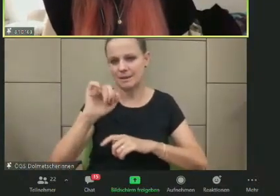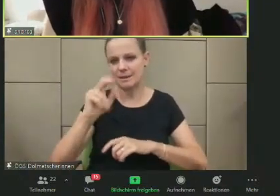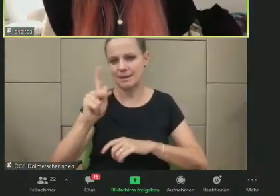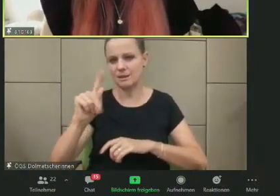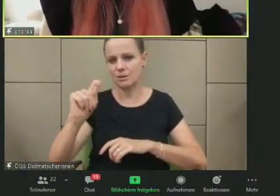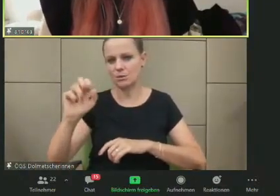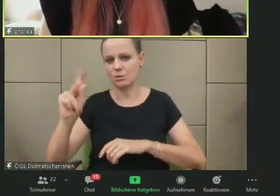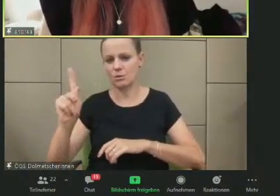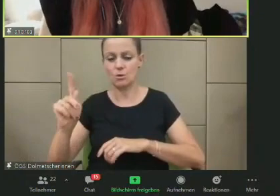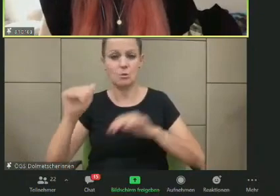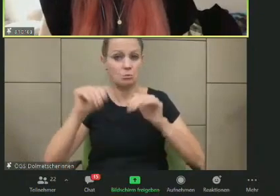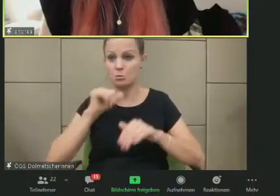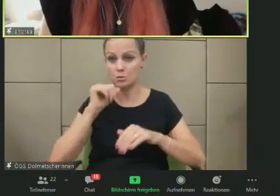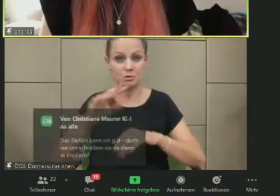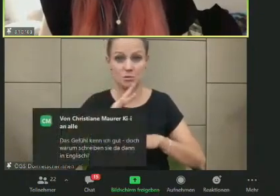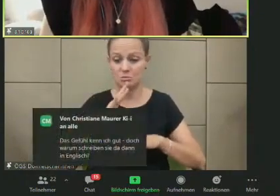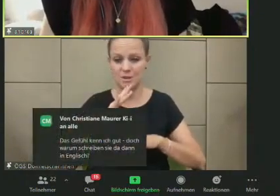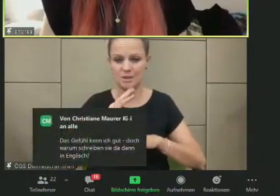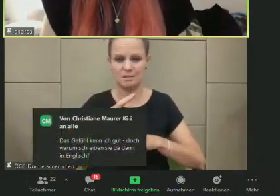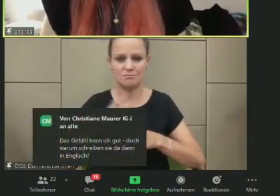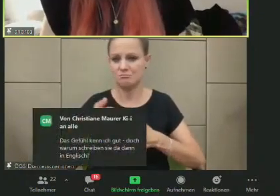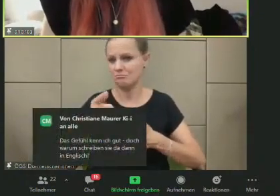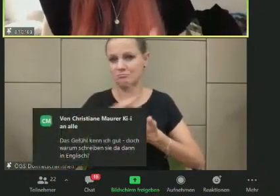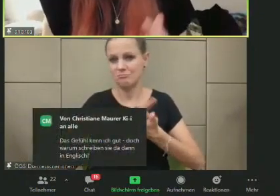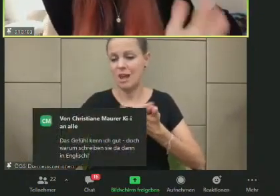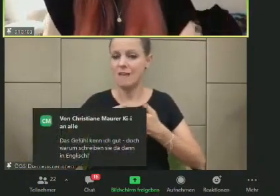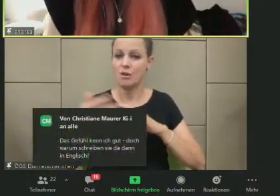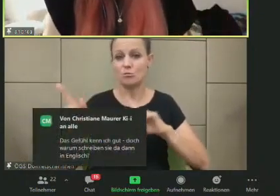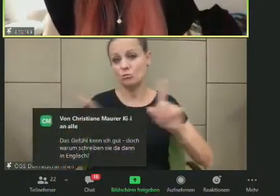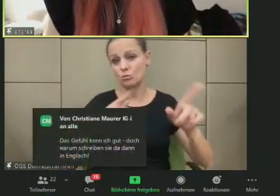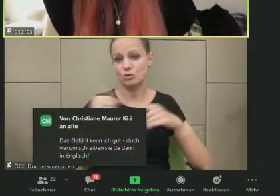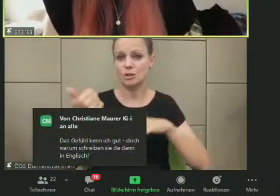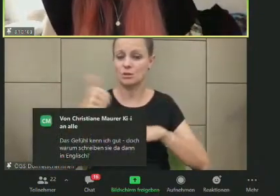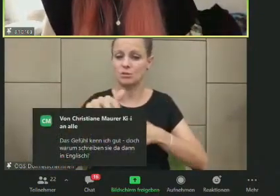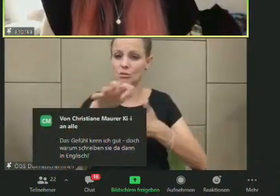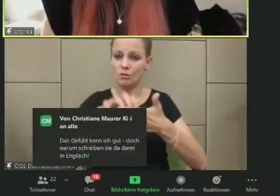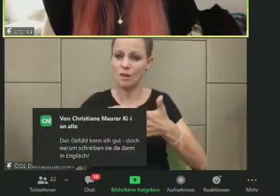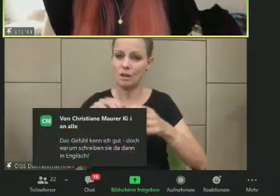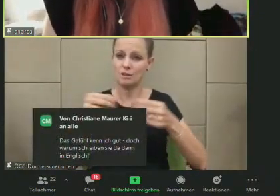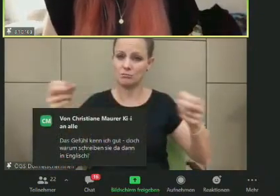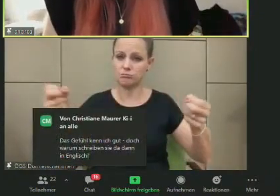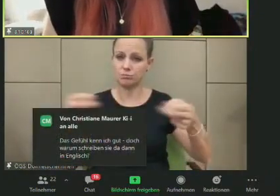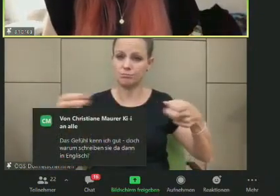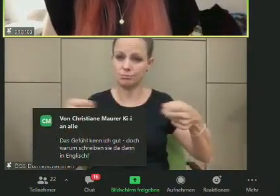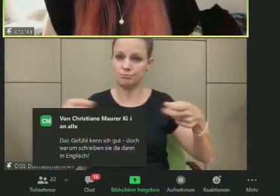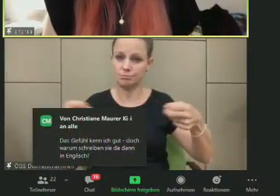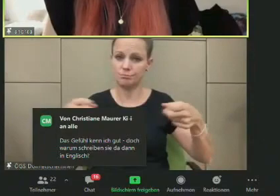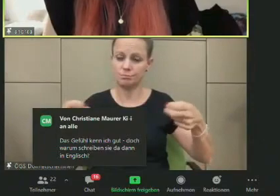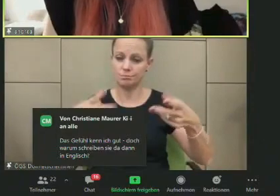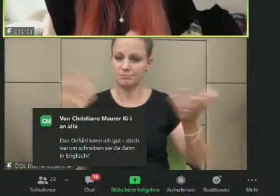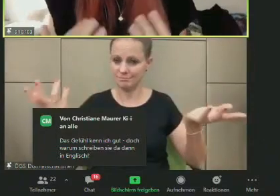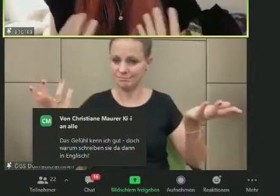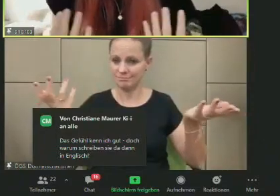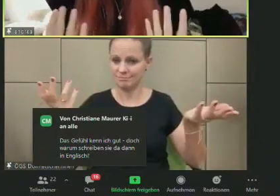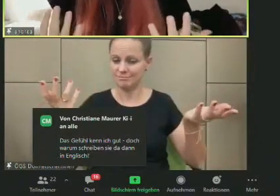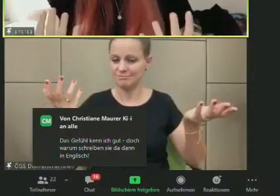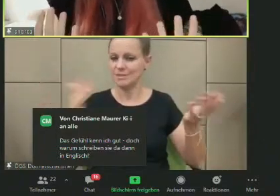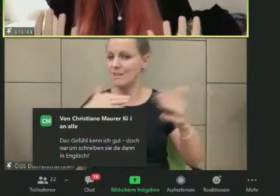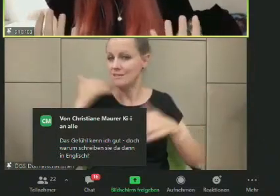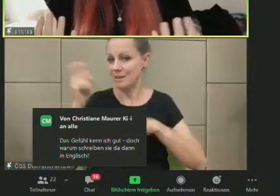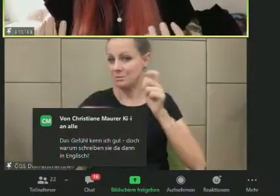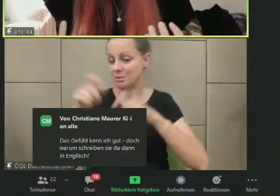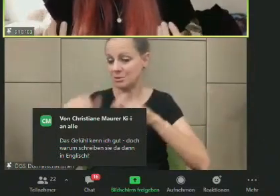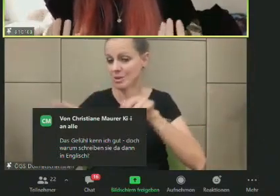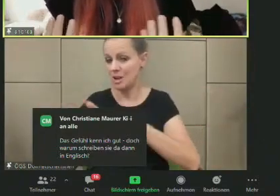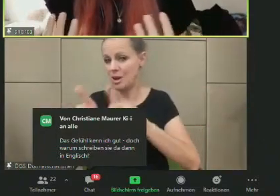gar nicht sprechen. Es gibt viele Leute, die unterlegen das mit Musik und schreiben den Text dazu. Und viele Leute haben zum Beispiel